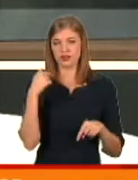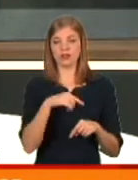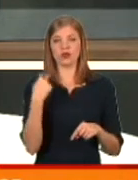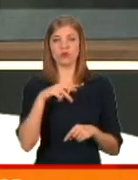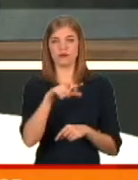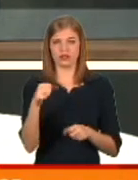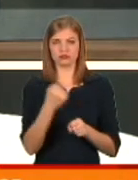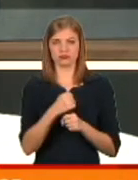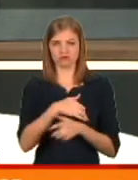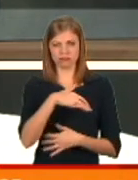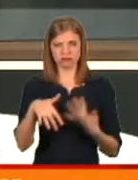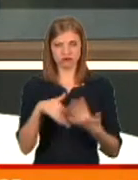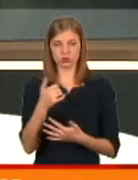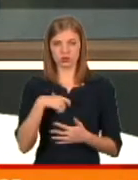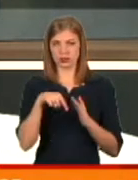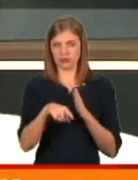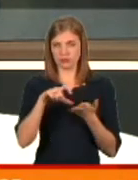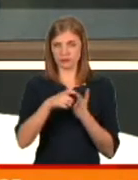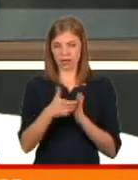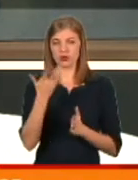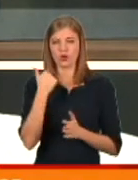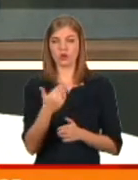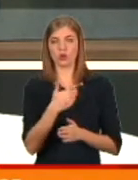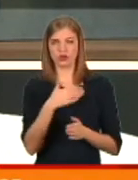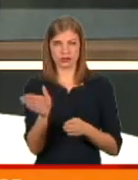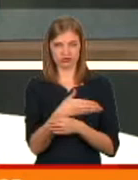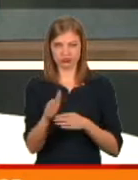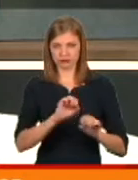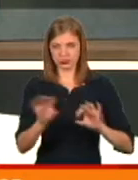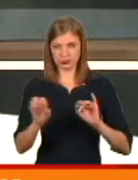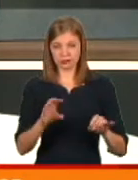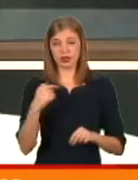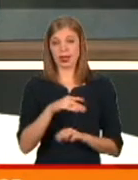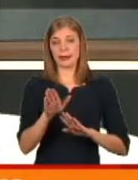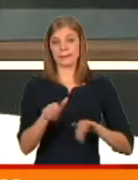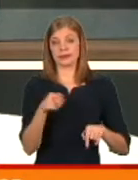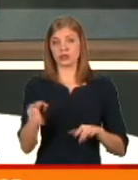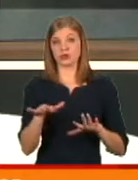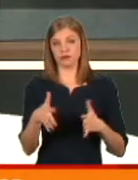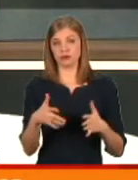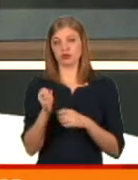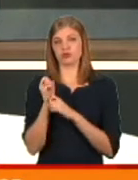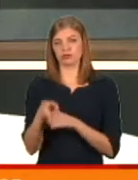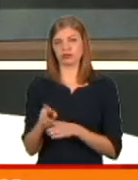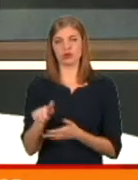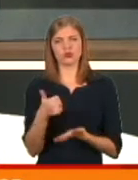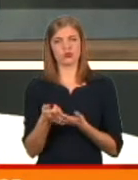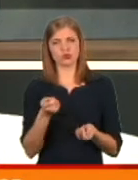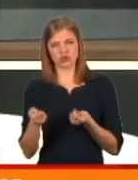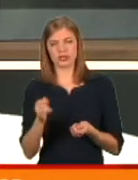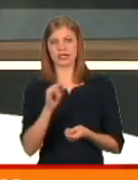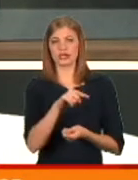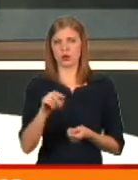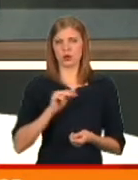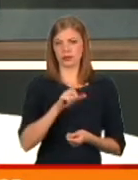ув'язнені влаштували бунт у себе в камері, коли їх хотіли розселити в різні колонії. Після того випадку звільнили і очільника, і